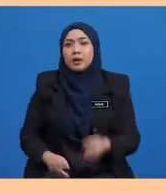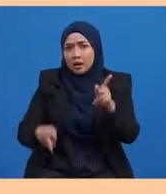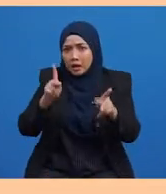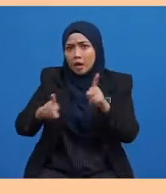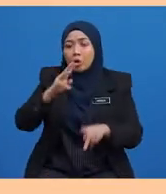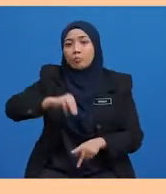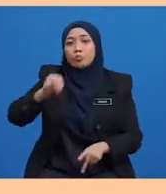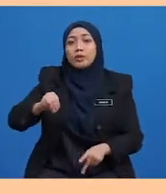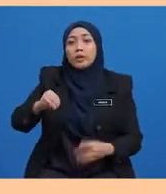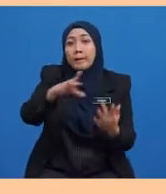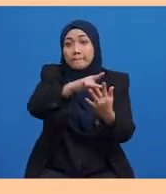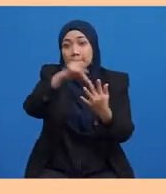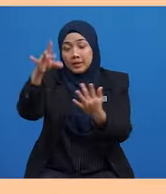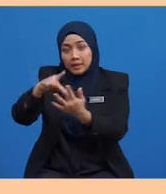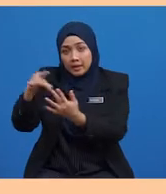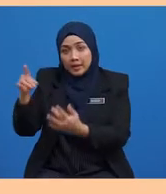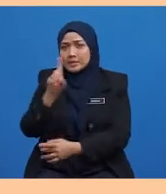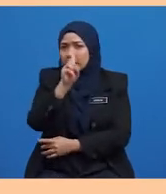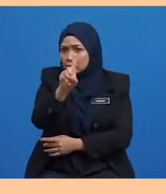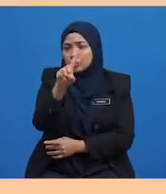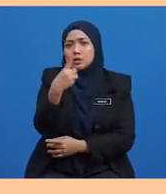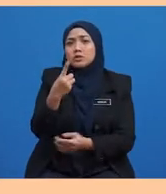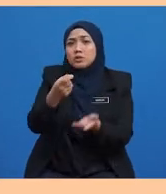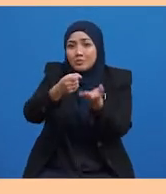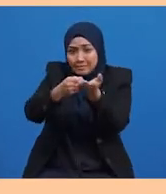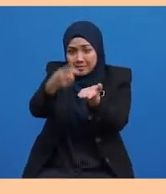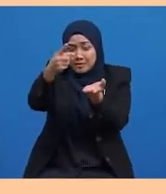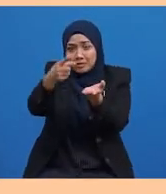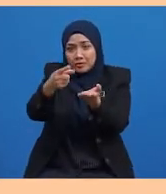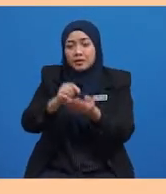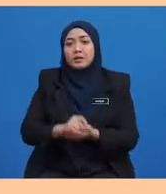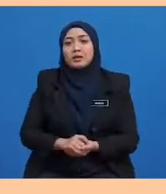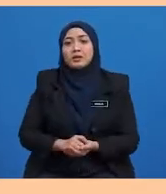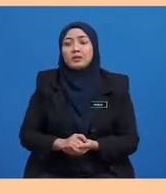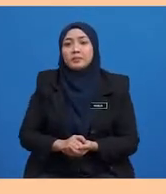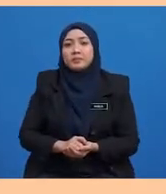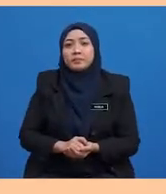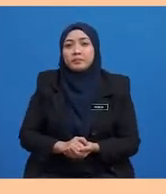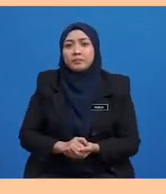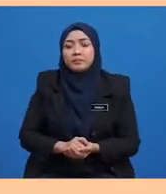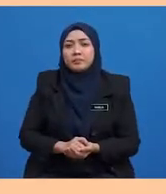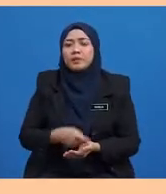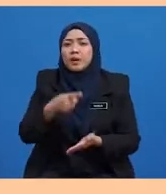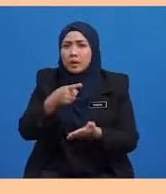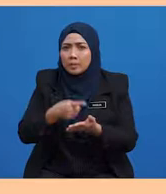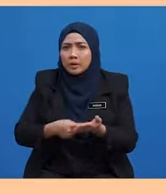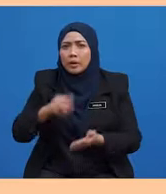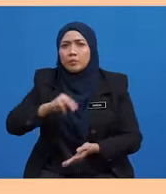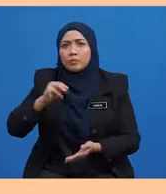betul murid-murid cikgu. Kemungkinan mendapat guli merah adalah kecil kemungkinan.